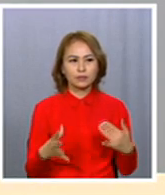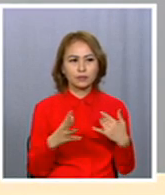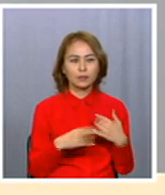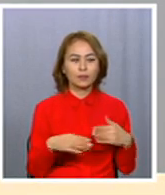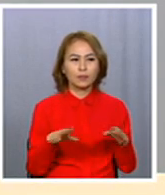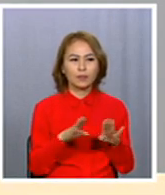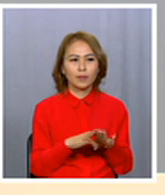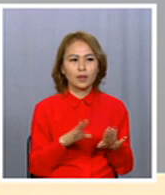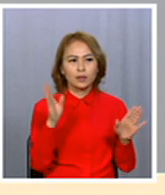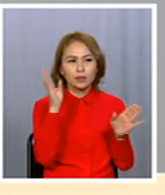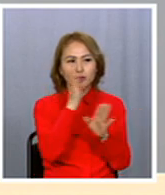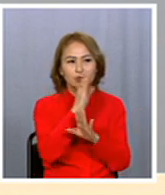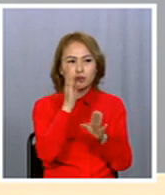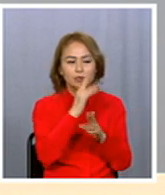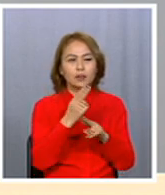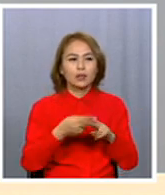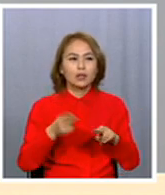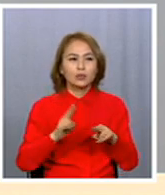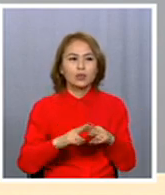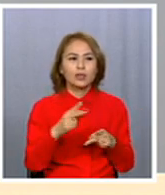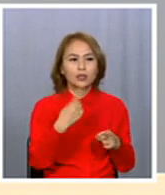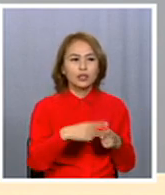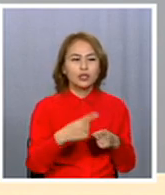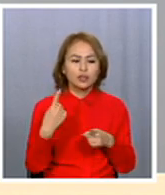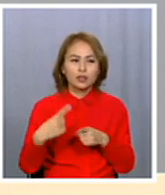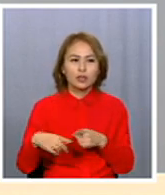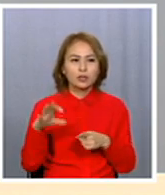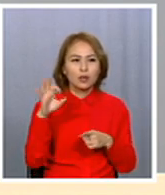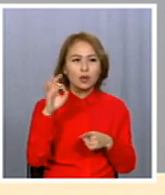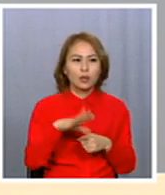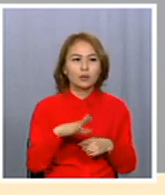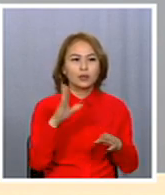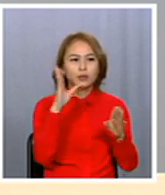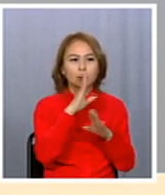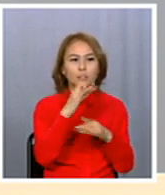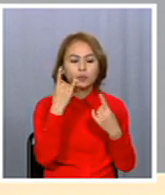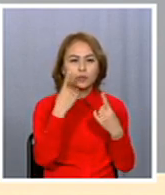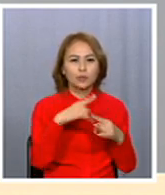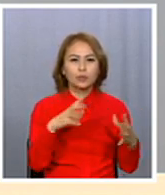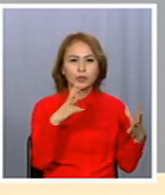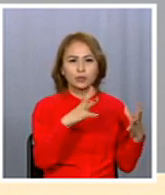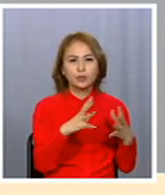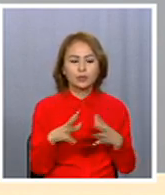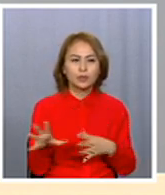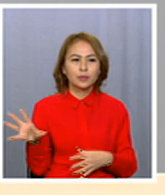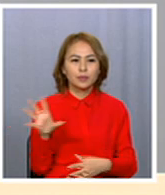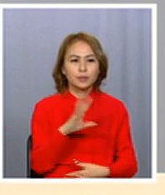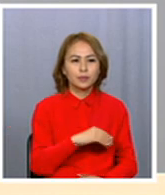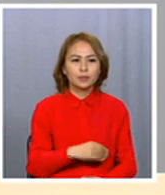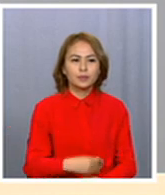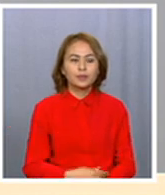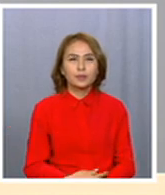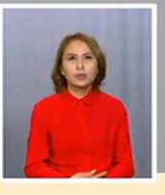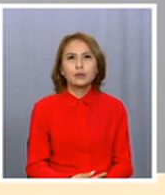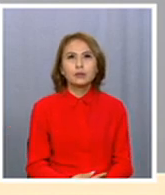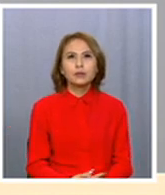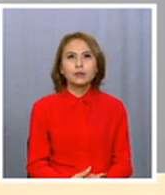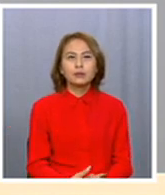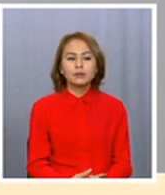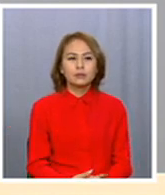Земля обладает атмосферой, которая отличается от атмосферы других